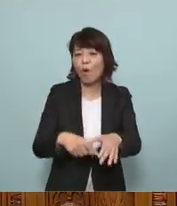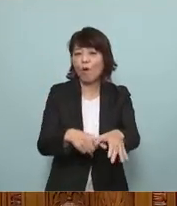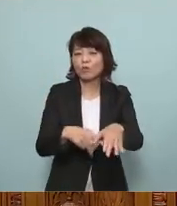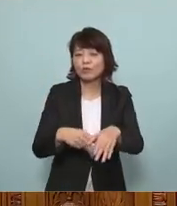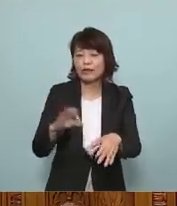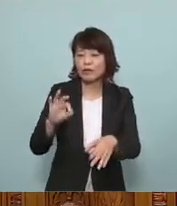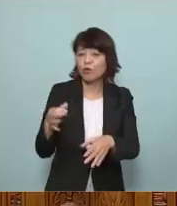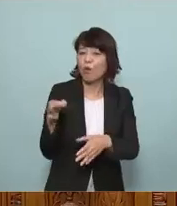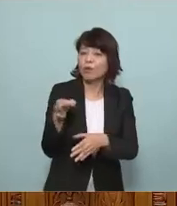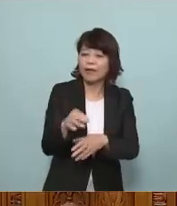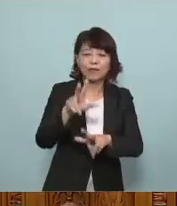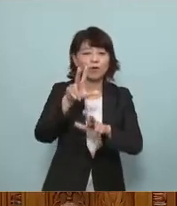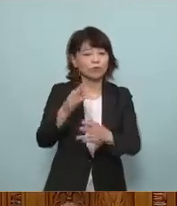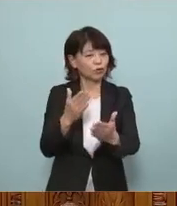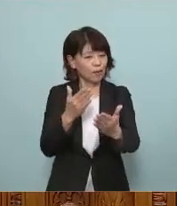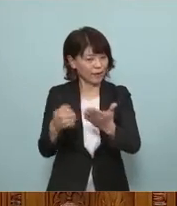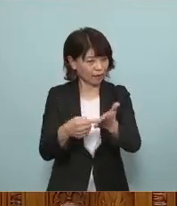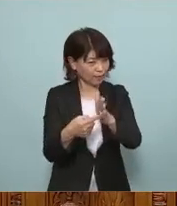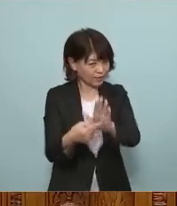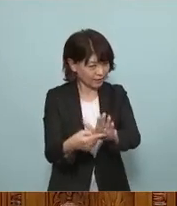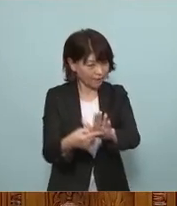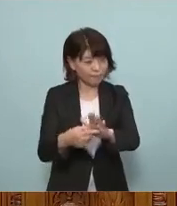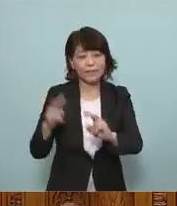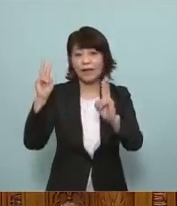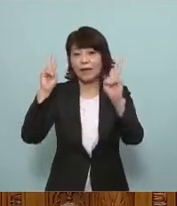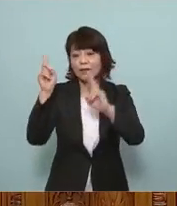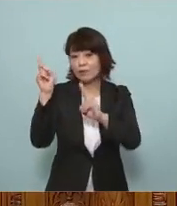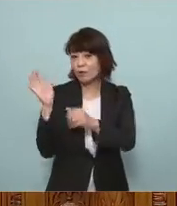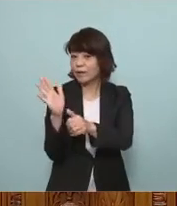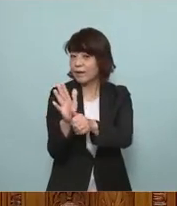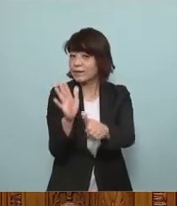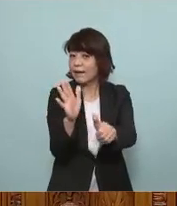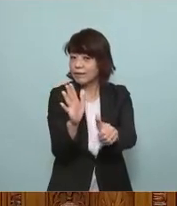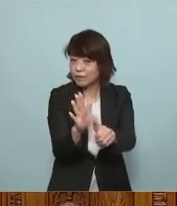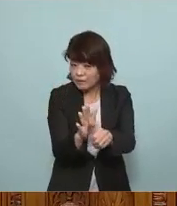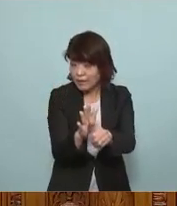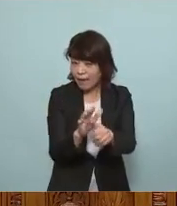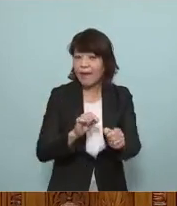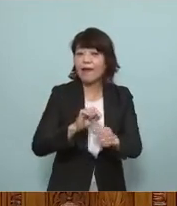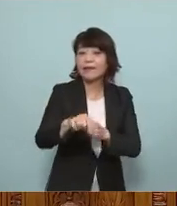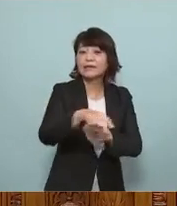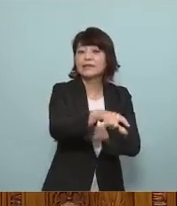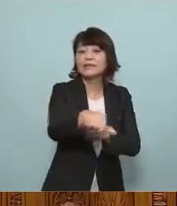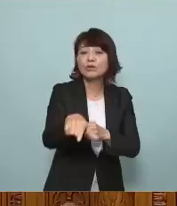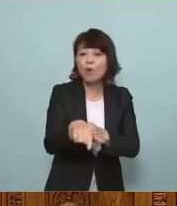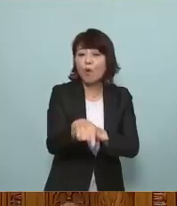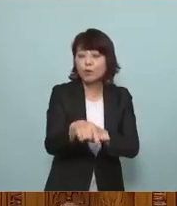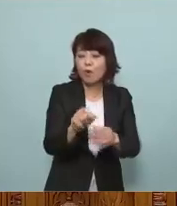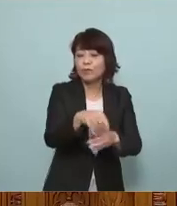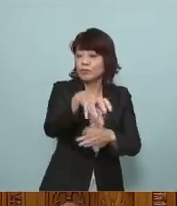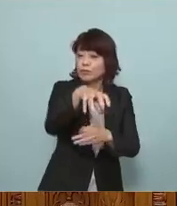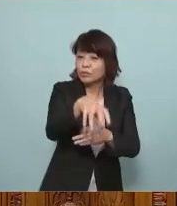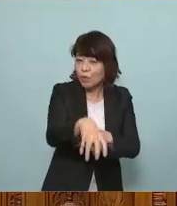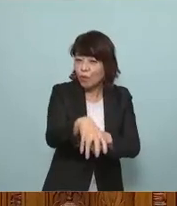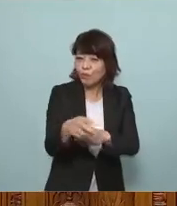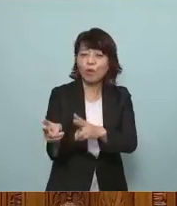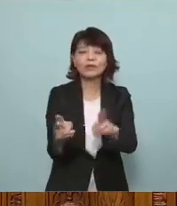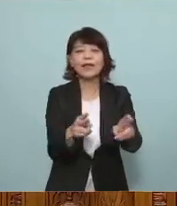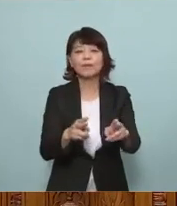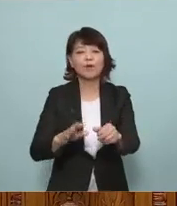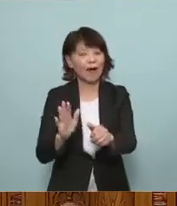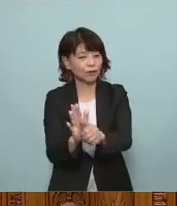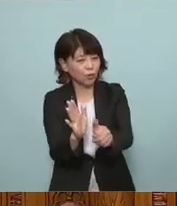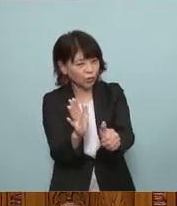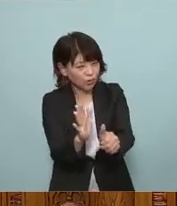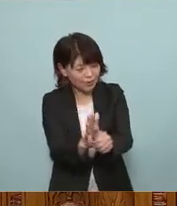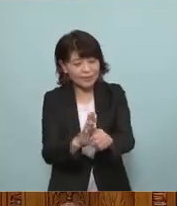化することで、企業の支援による地方のサテライトオフィス整備の取り組みを後押しし、企業